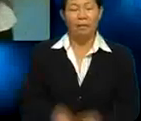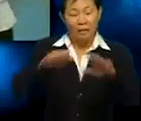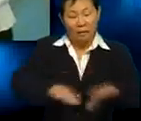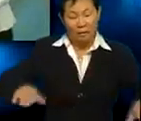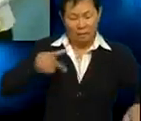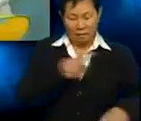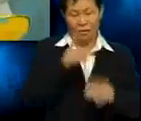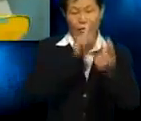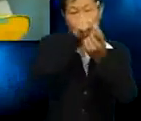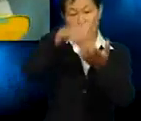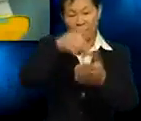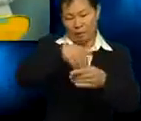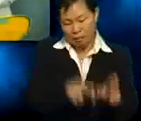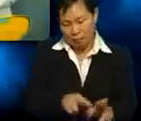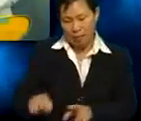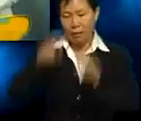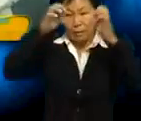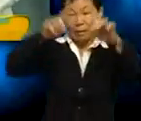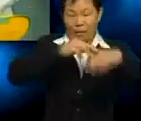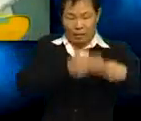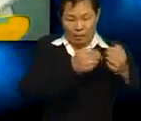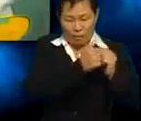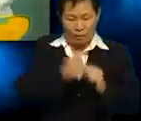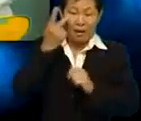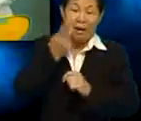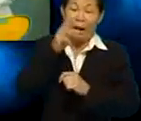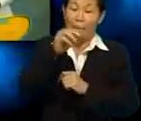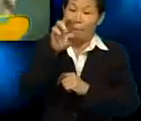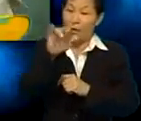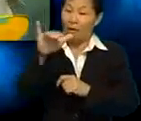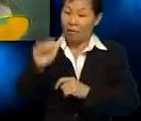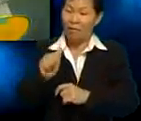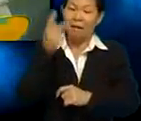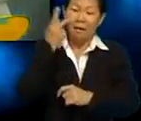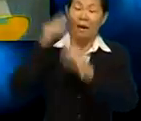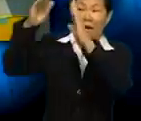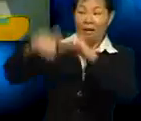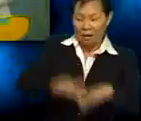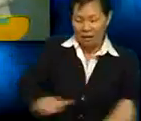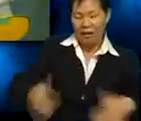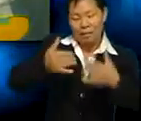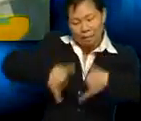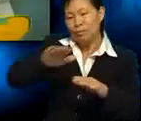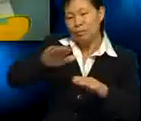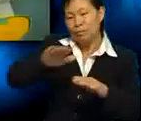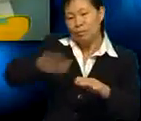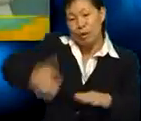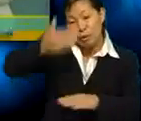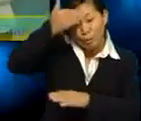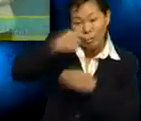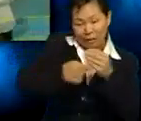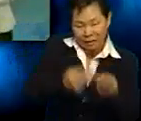Adik-adik, kita berjumpa lagi dalam rancangan Pendidikan Moral bersama Kak Malia. Kak Malia harap adik-adik masih belum lupa